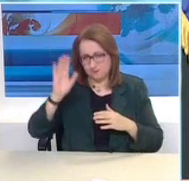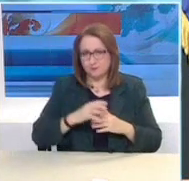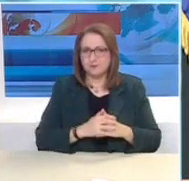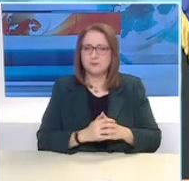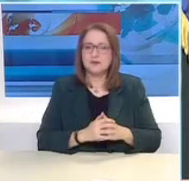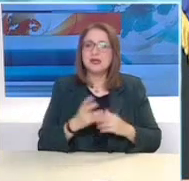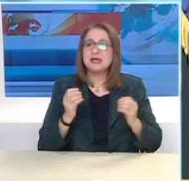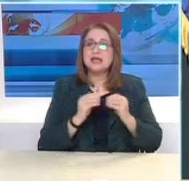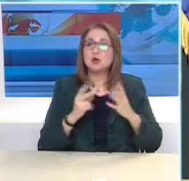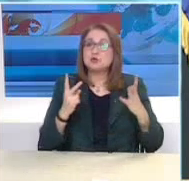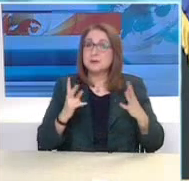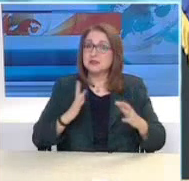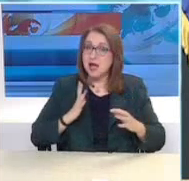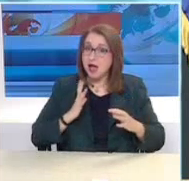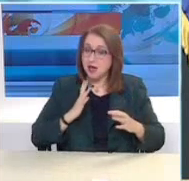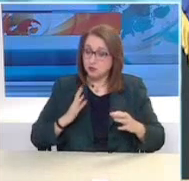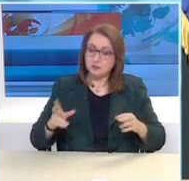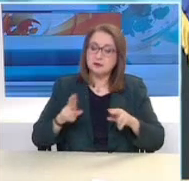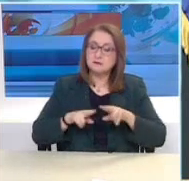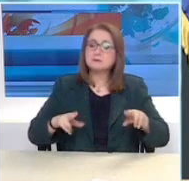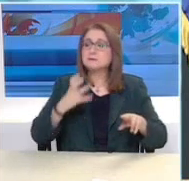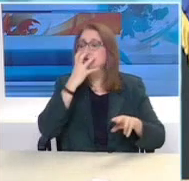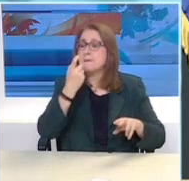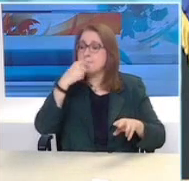27 ασθενείς έχουν εξέλθει από τις ΜΕΘ.